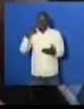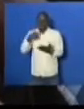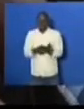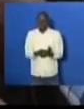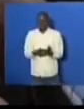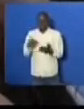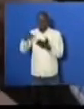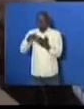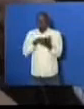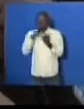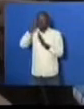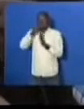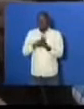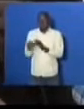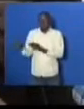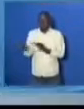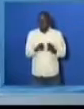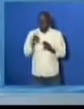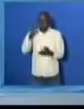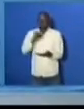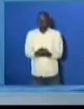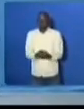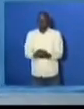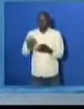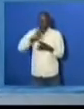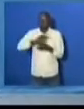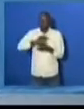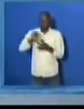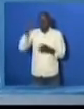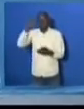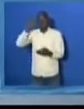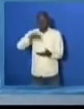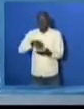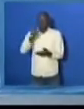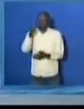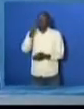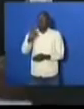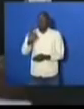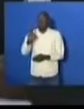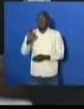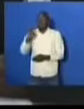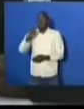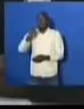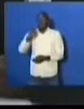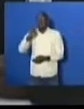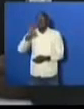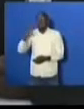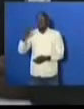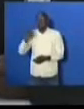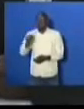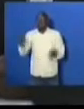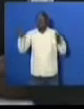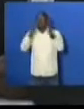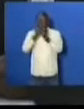façon réglementaire le mouvement de ces sources ce forum est né en 2018 en watts choc et cette rencontre de ouagadougou